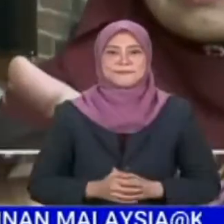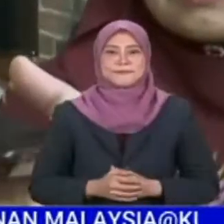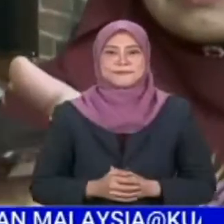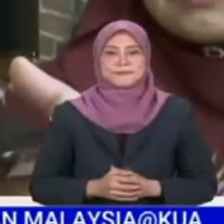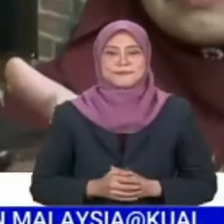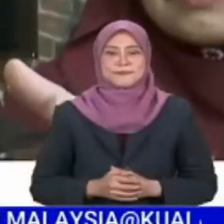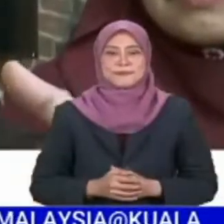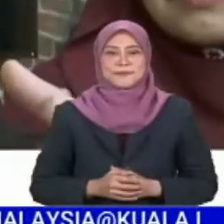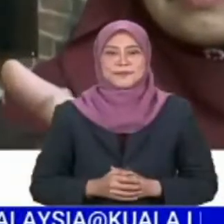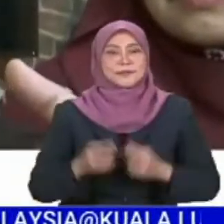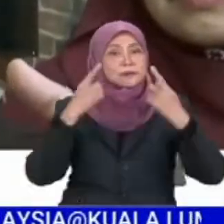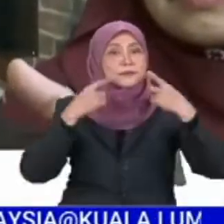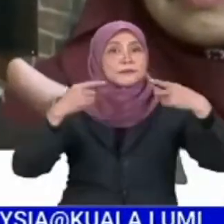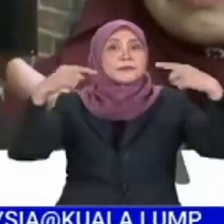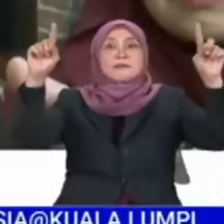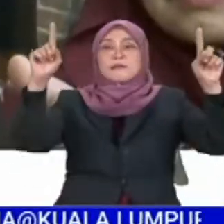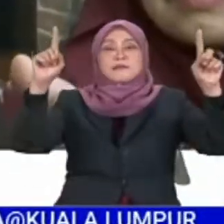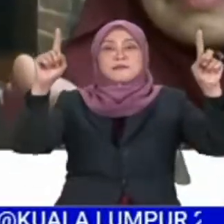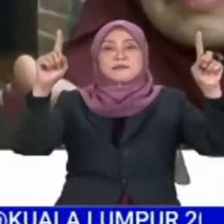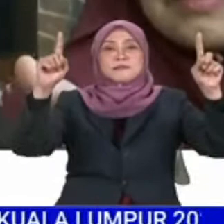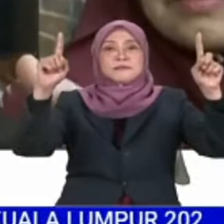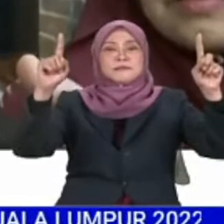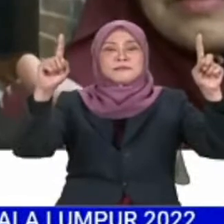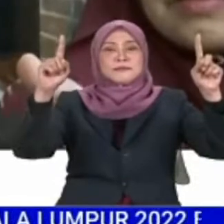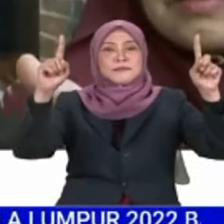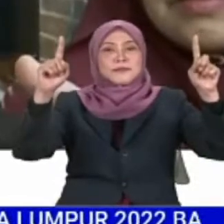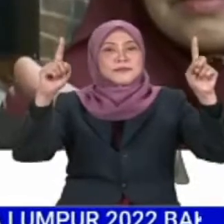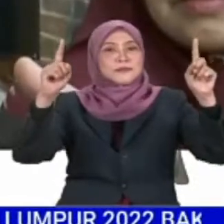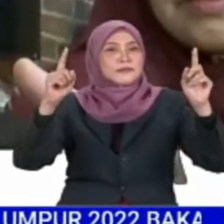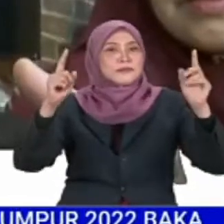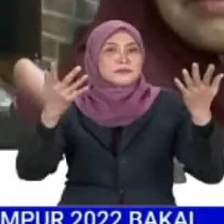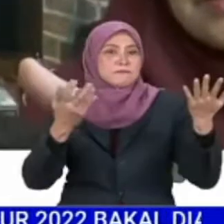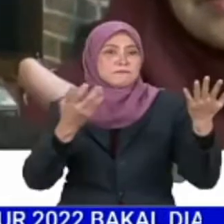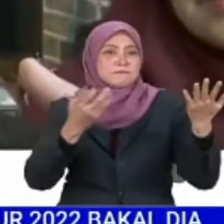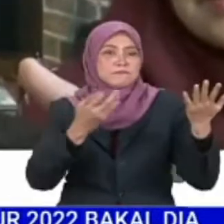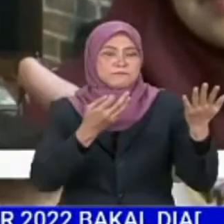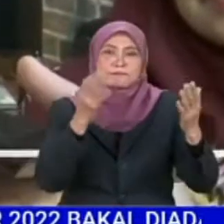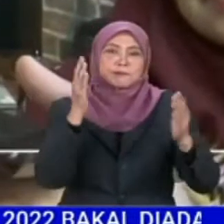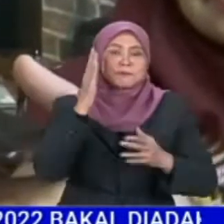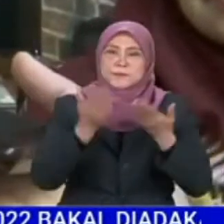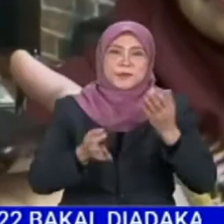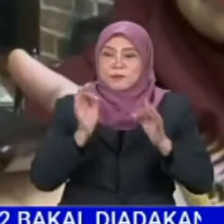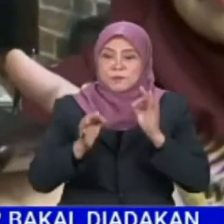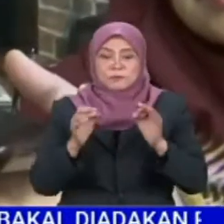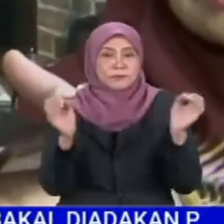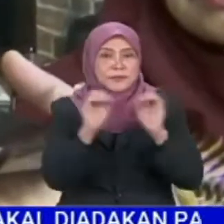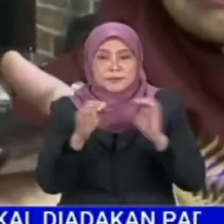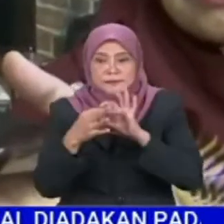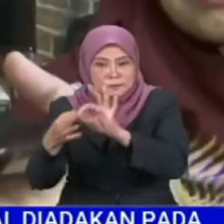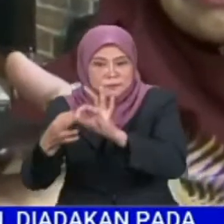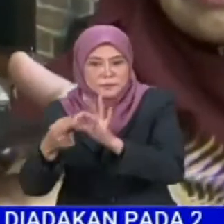Semua kerjaan ini kita tidak dapat capai tanpa komitmen, tanpa apa ni